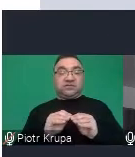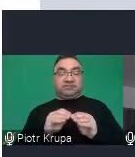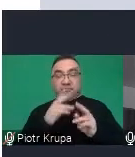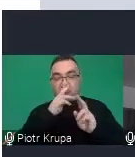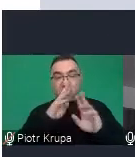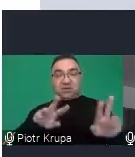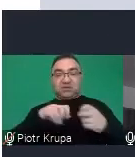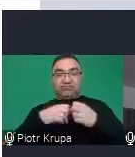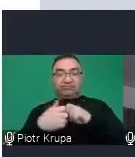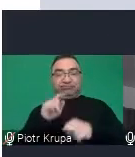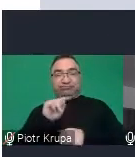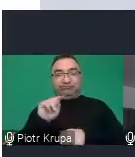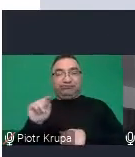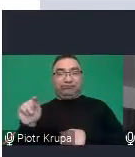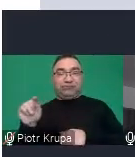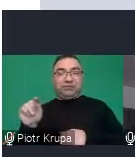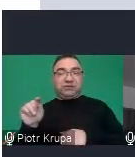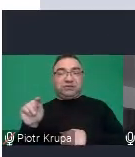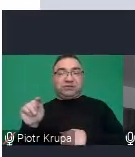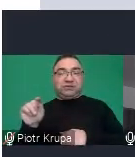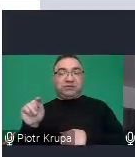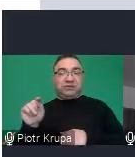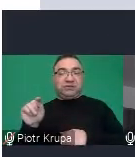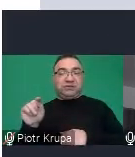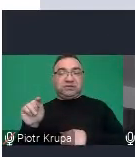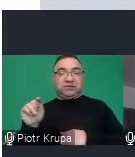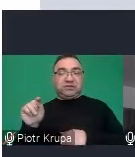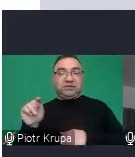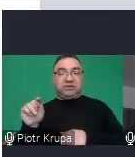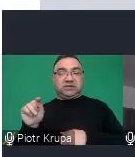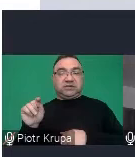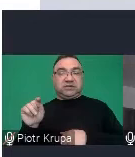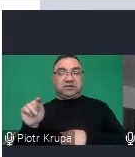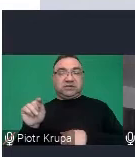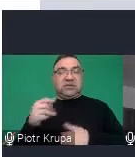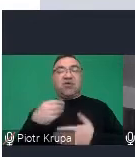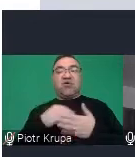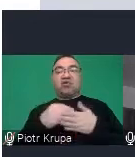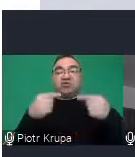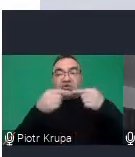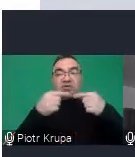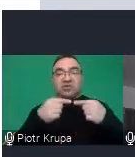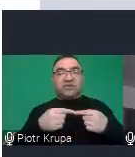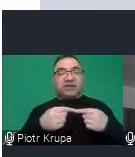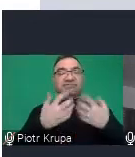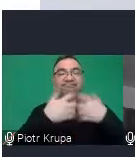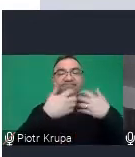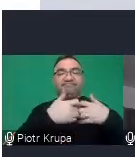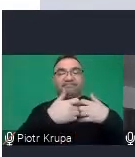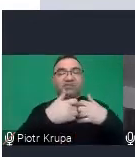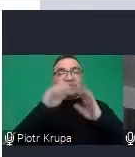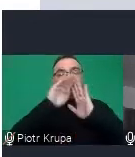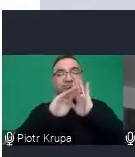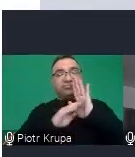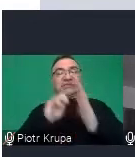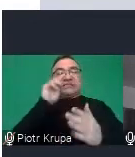mnie problemy, widzimy, że tak naprawdę koszt dostosowania instalacji do zapisów w konkluzji BAT,